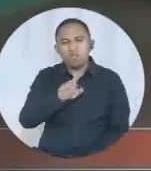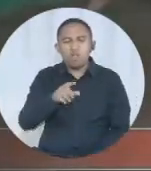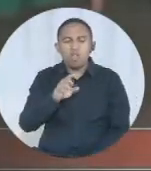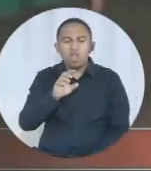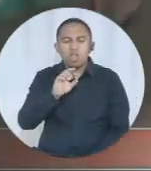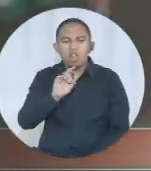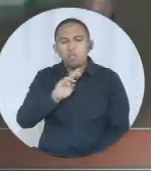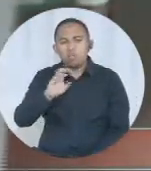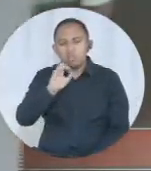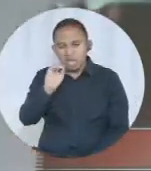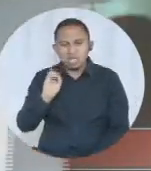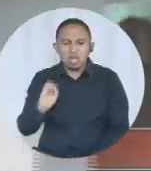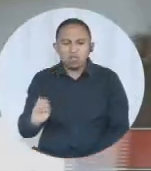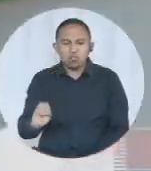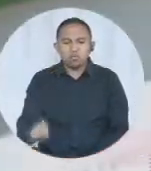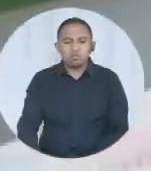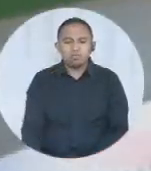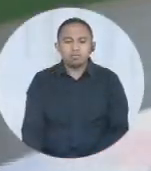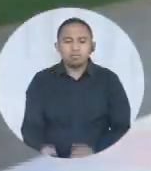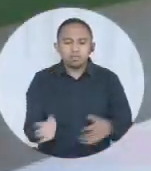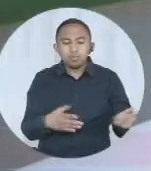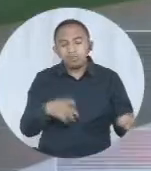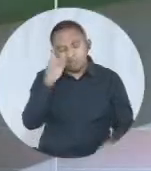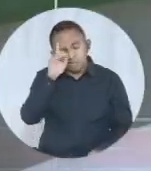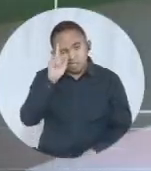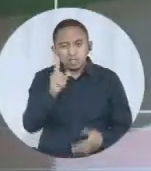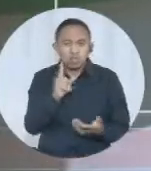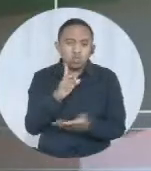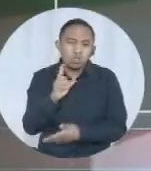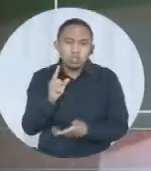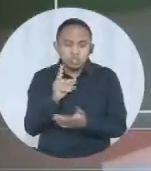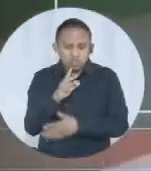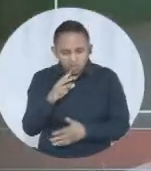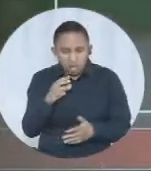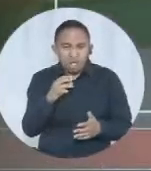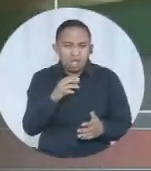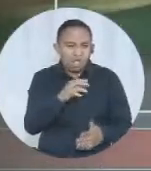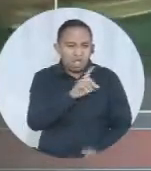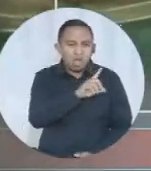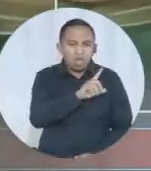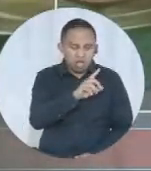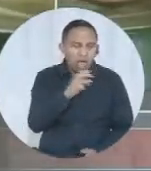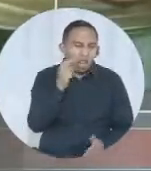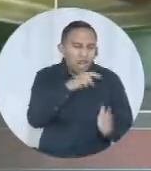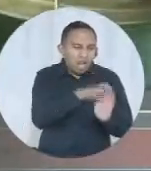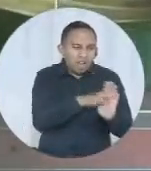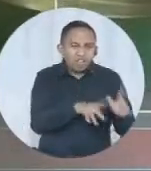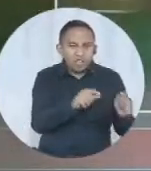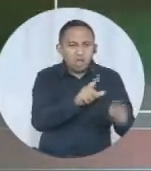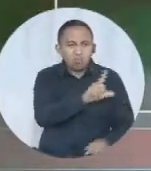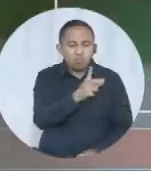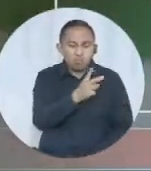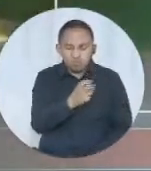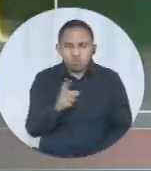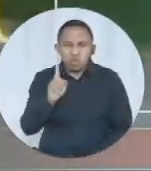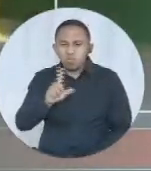jery todika ny fanavaozana isan-taony ny lisim-pifidianana 20 sy 2 arivo, 21 sy 2 arivo dia